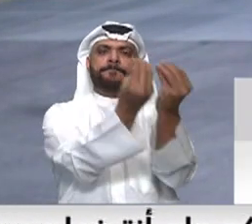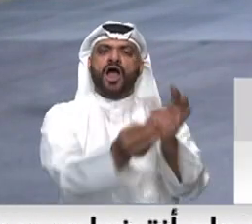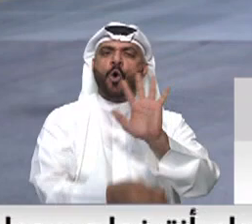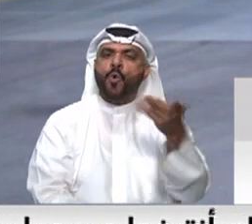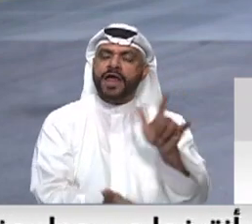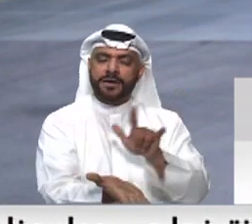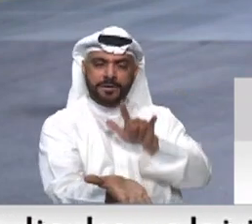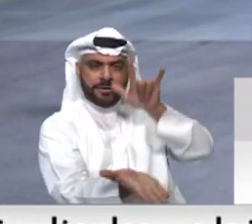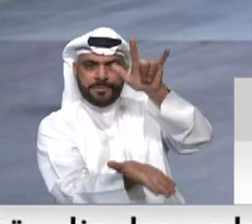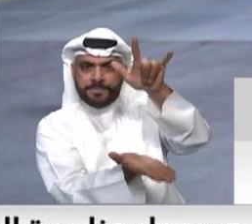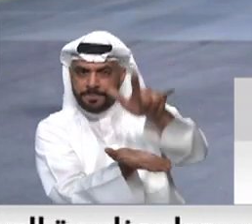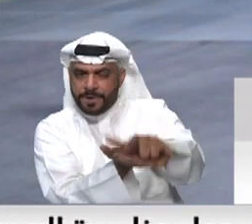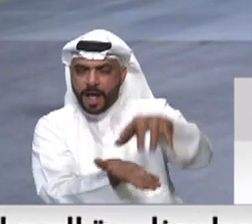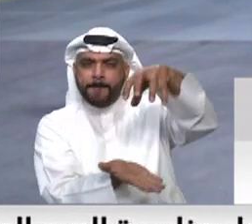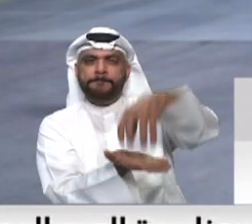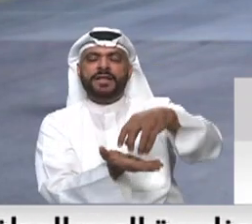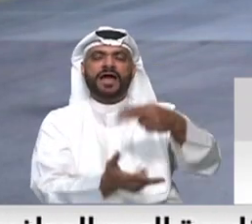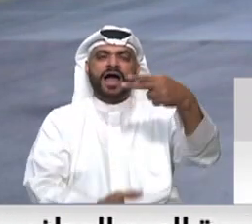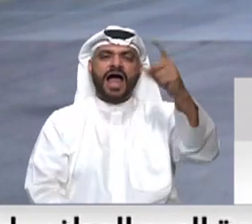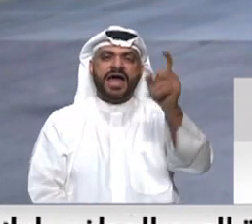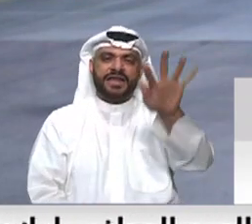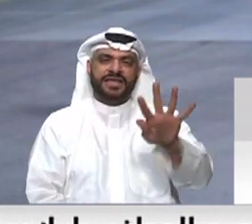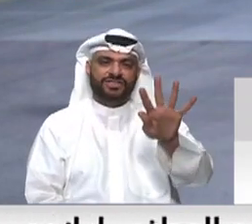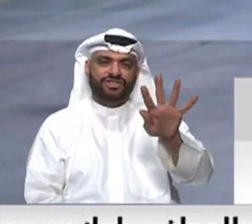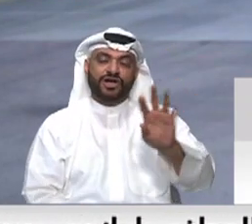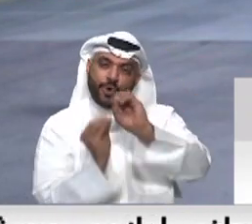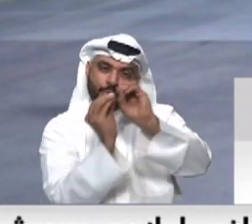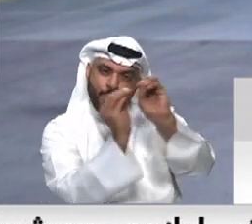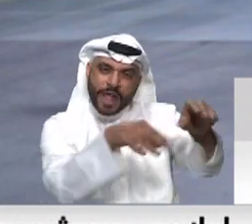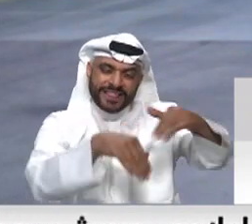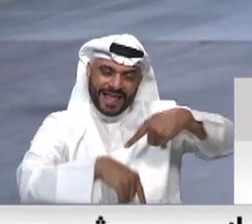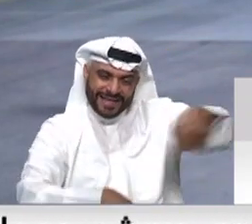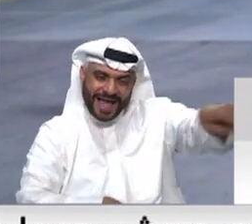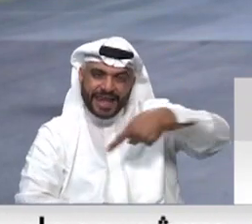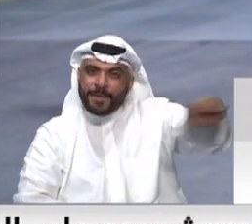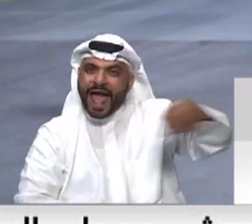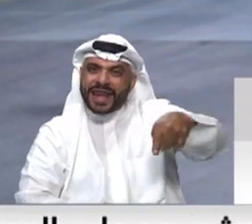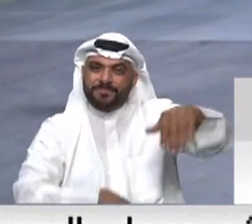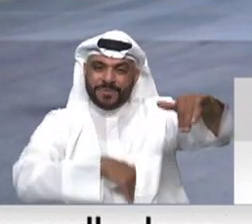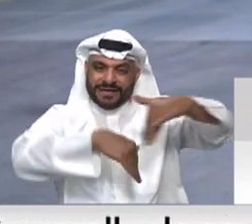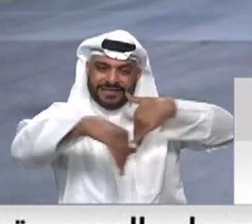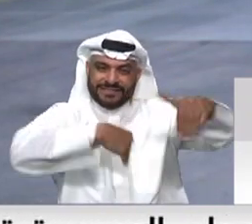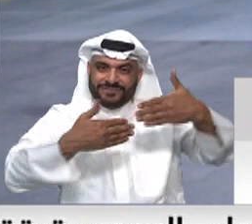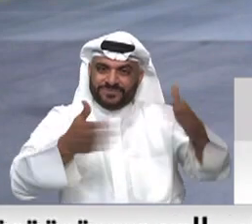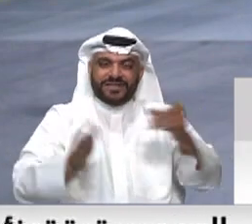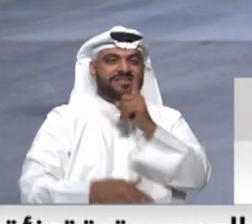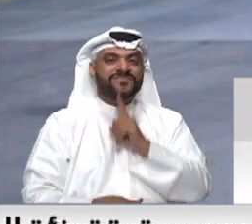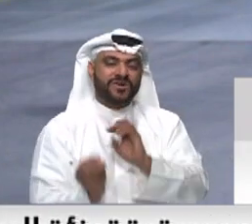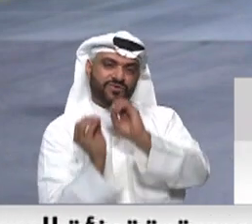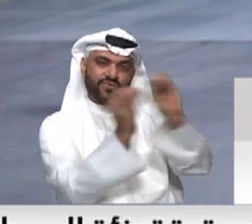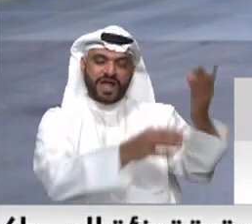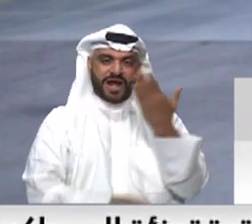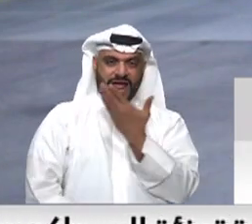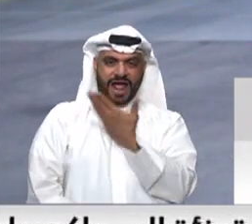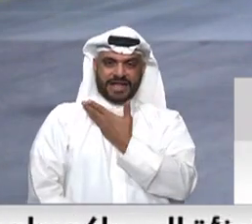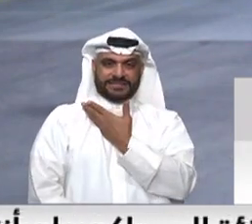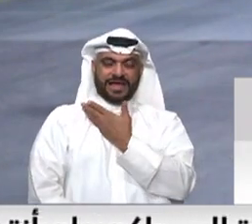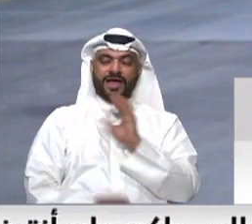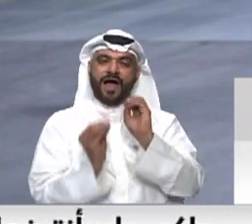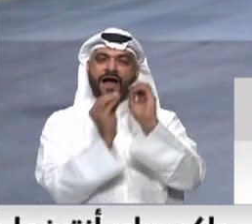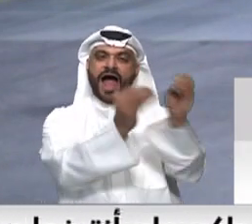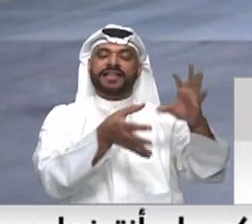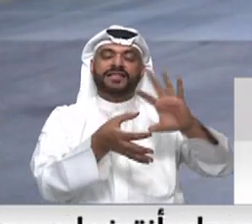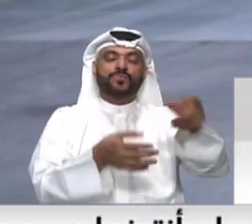مطار العريش لتوصيلها إلى أخواننا في غزة، من خلال تسليمها إلى الهلال الأحمر المصري